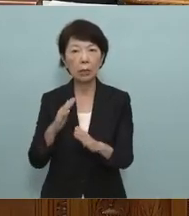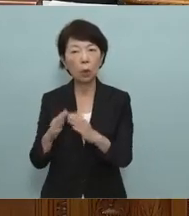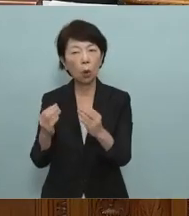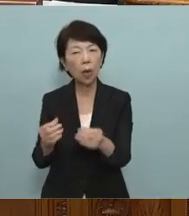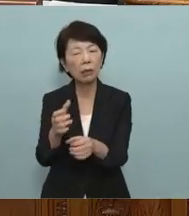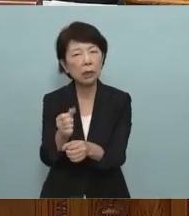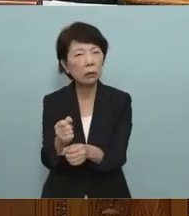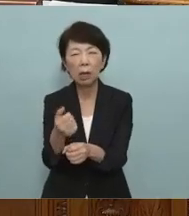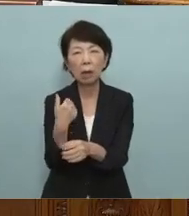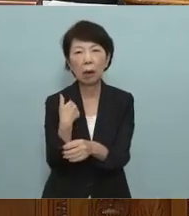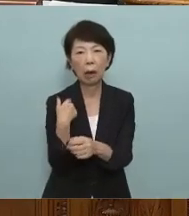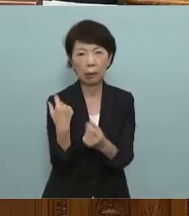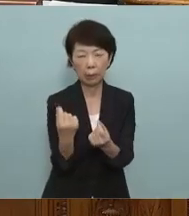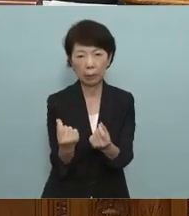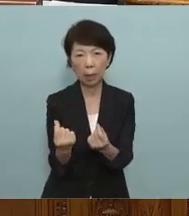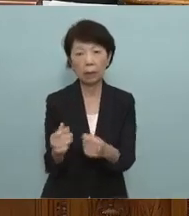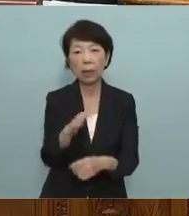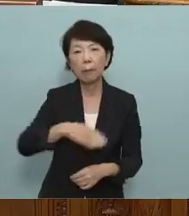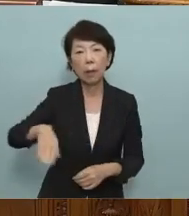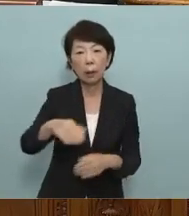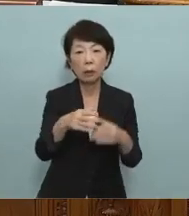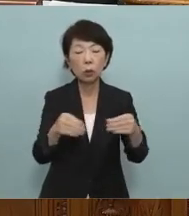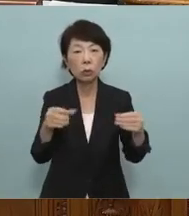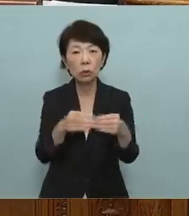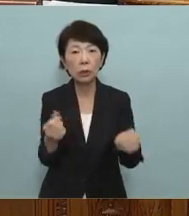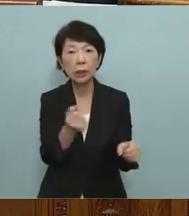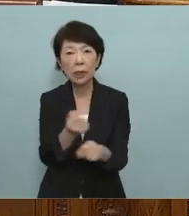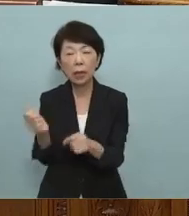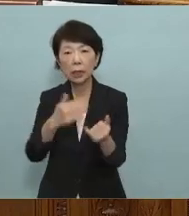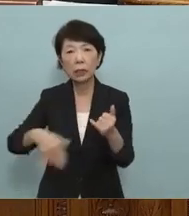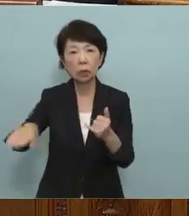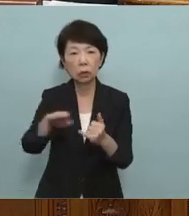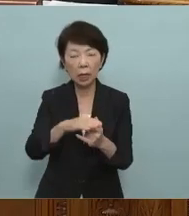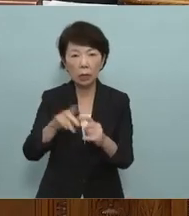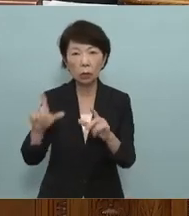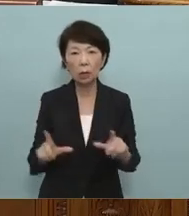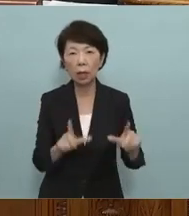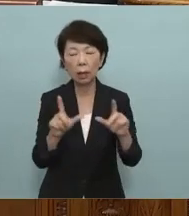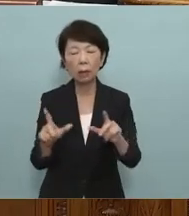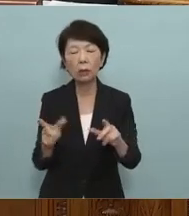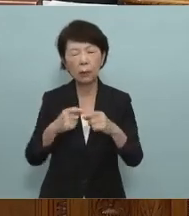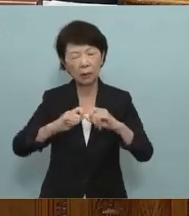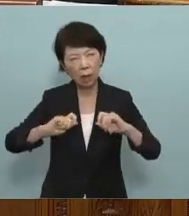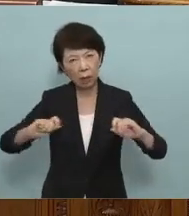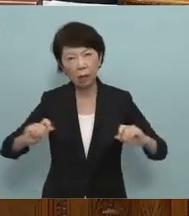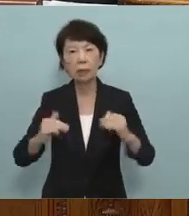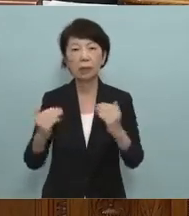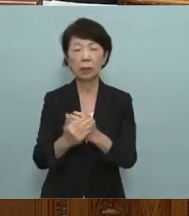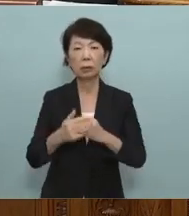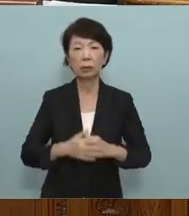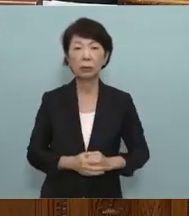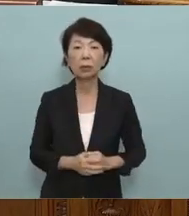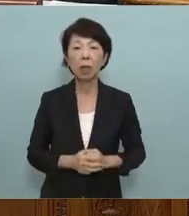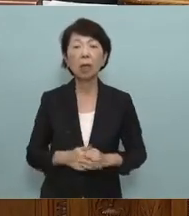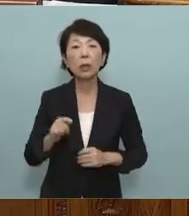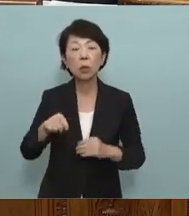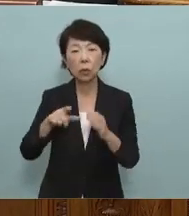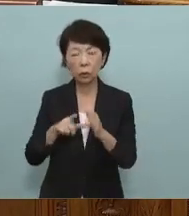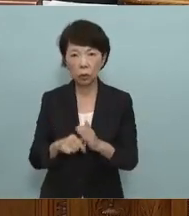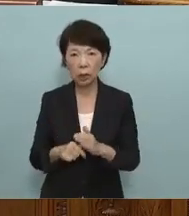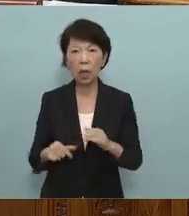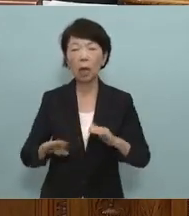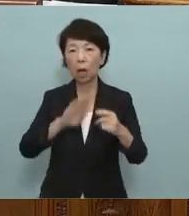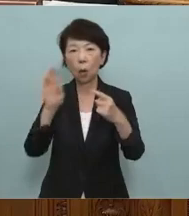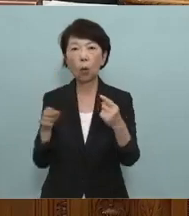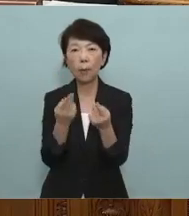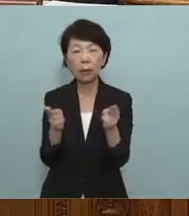の兆しは見えず、周辺国などへ逃れた人々の避難生活は長期化しています。こうした中、公明